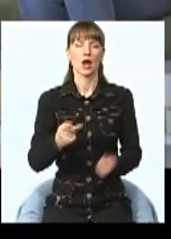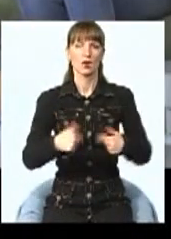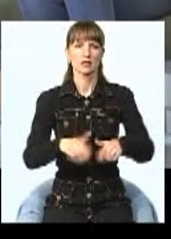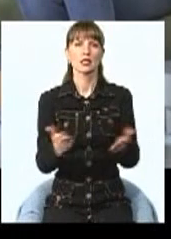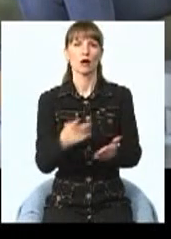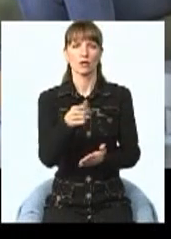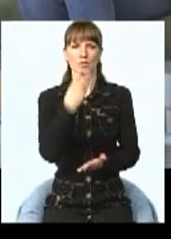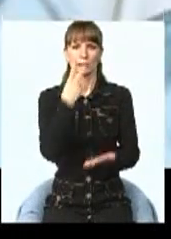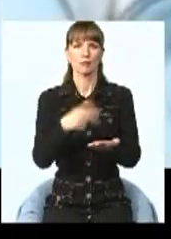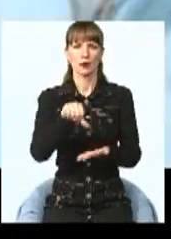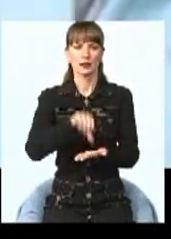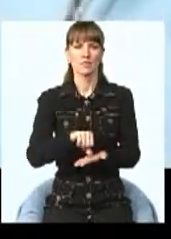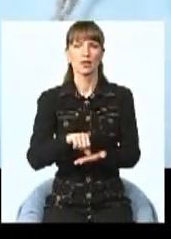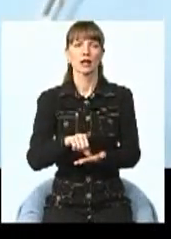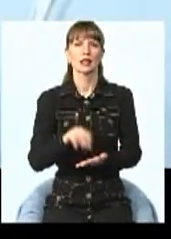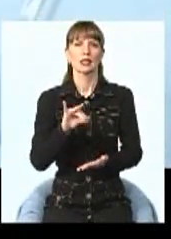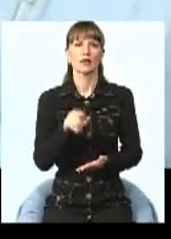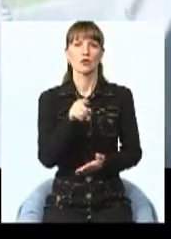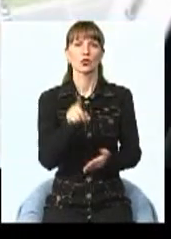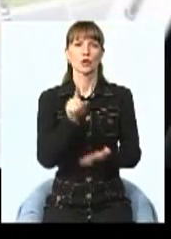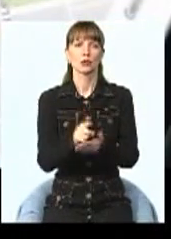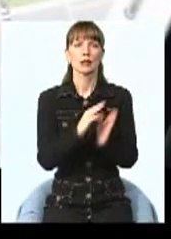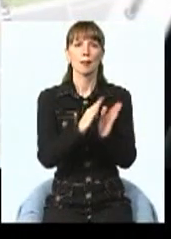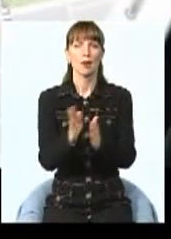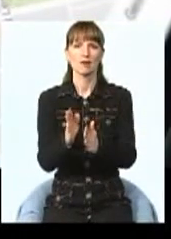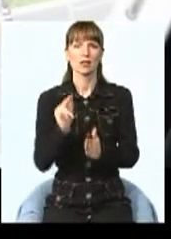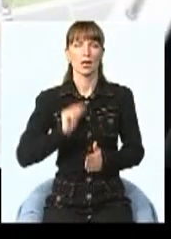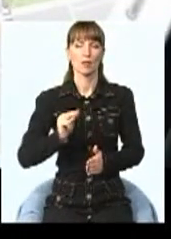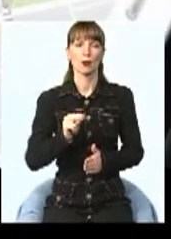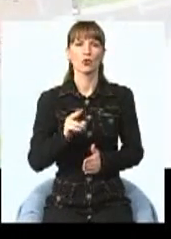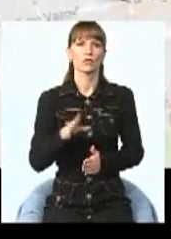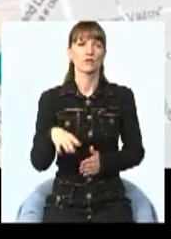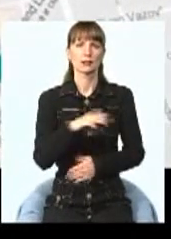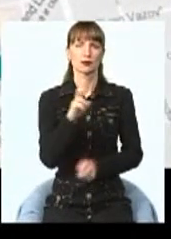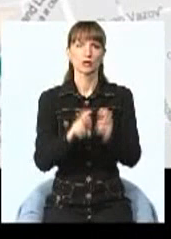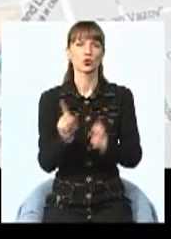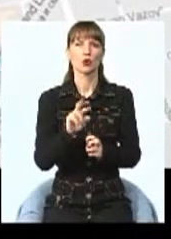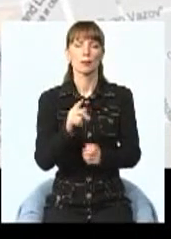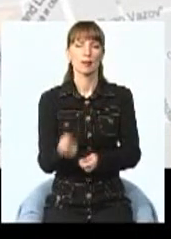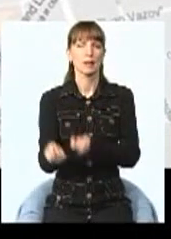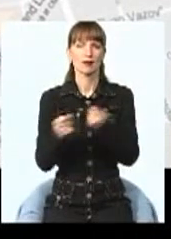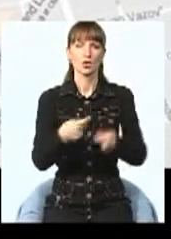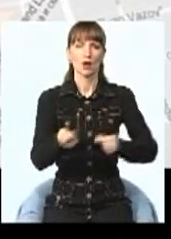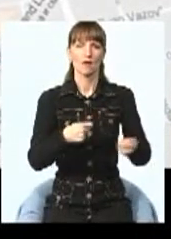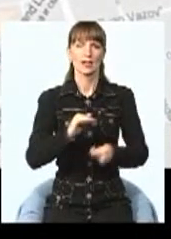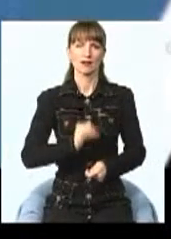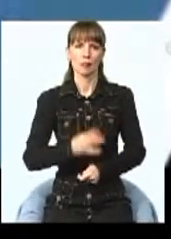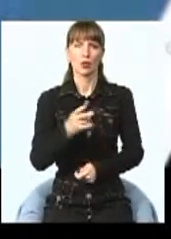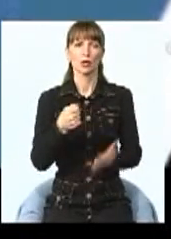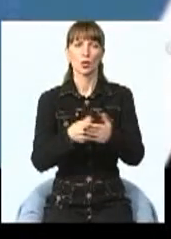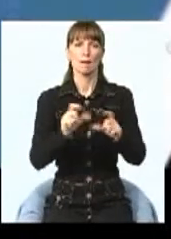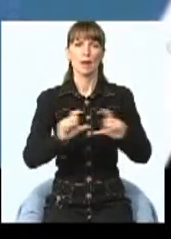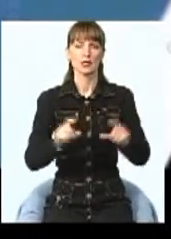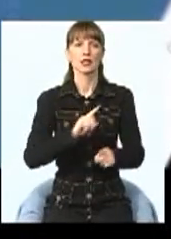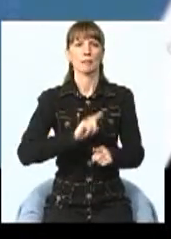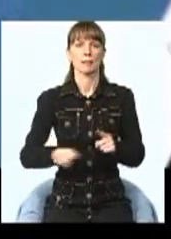І вже потім ці фахівці повинні скоординувати роботу усіх ланок підприємства, аби переміщення товару з фірми до магазину відбулося